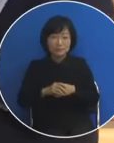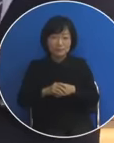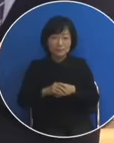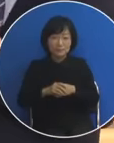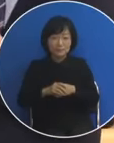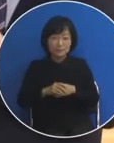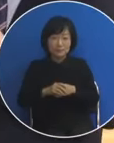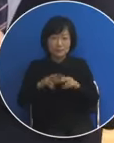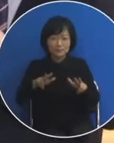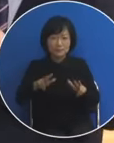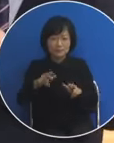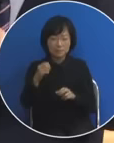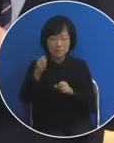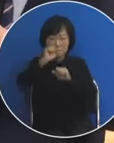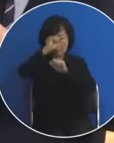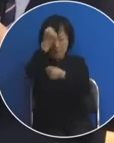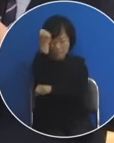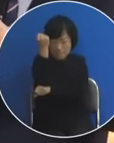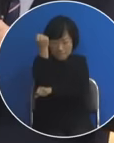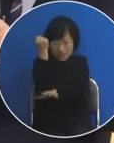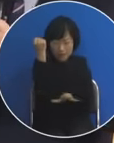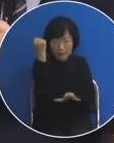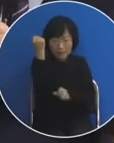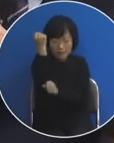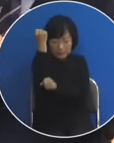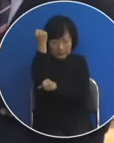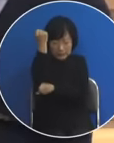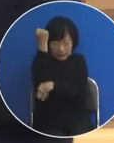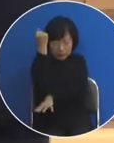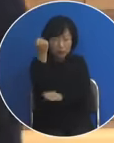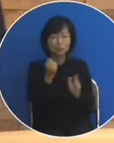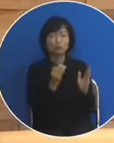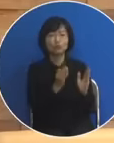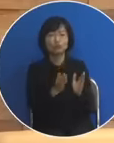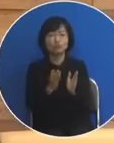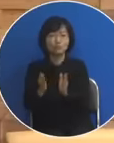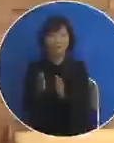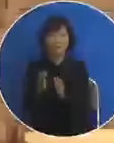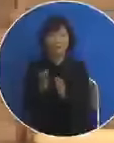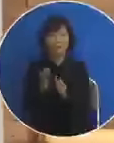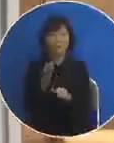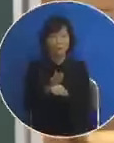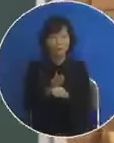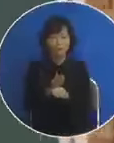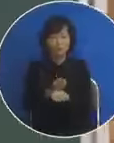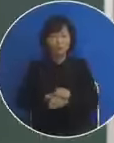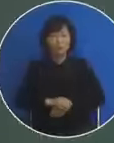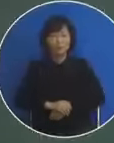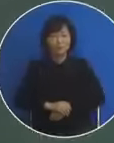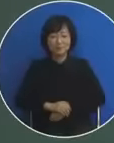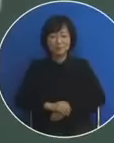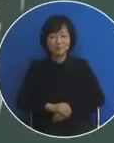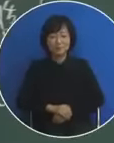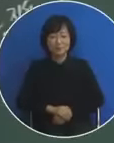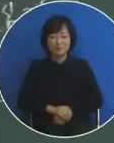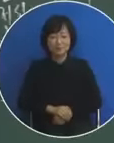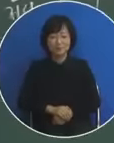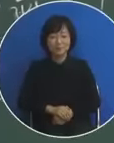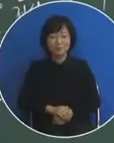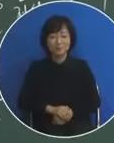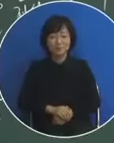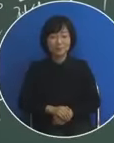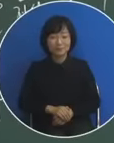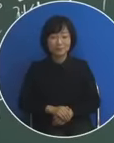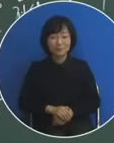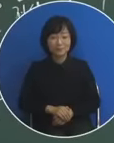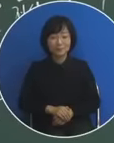발판을 깔고 있는 겁니다. And these remnants, you are laying down the foundations, the platforms in all areas. 저는 개인적으로 이 어린